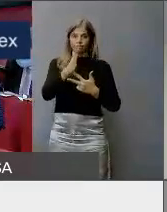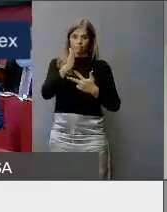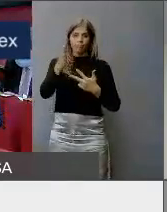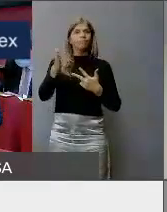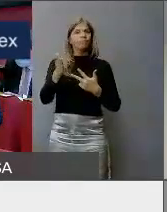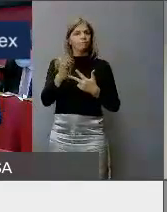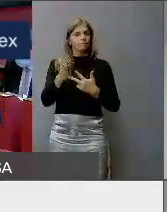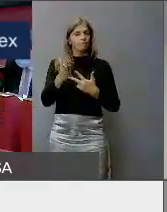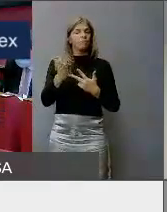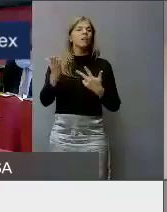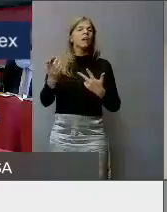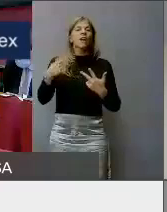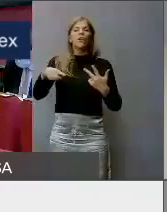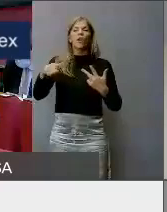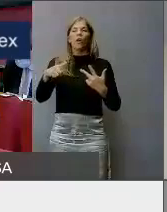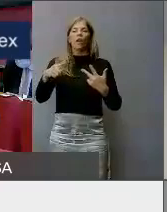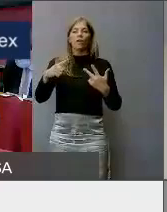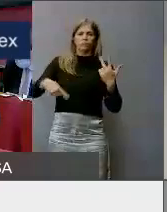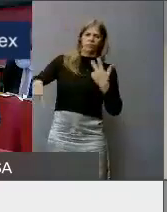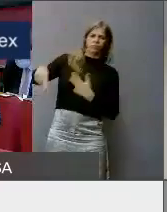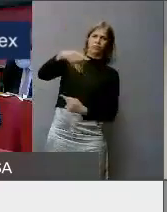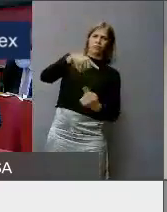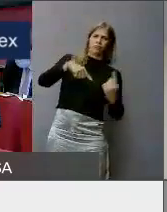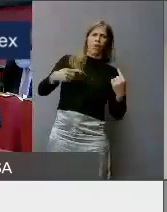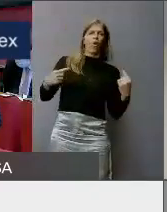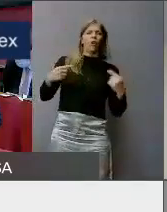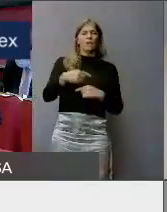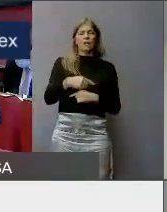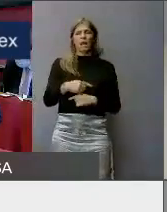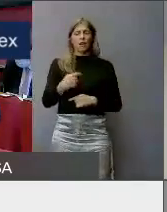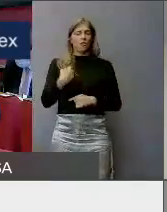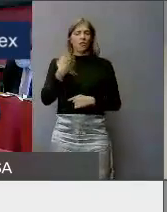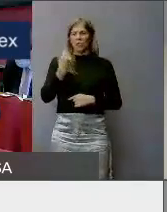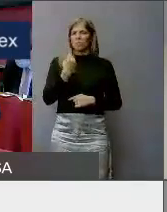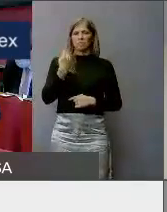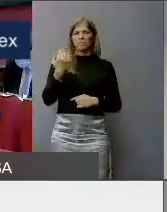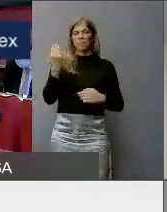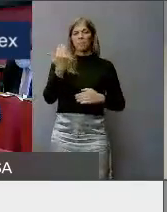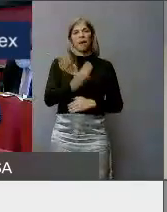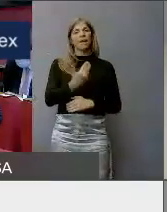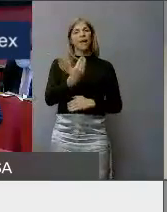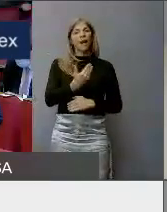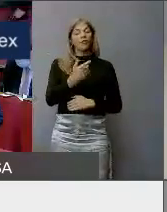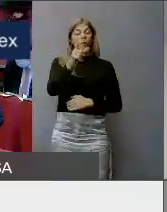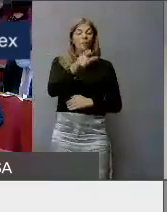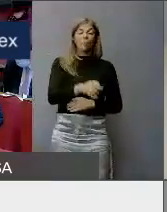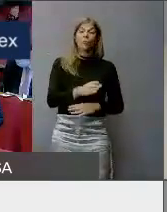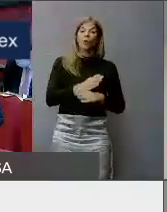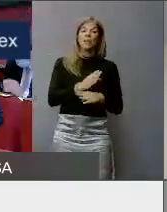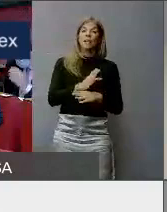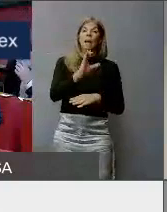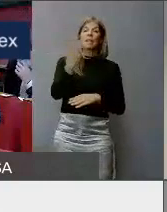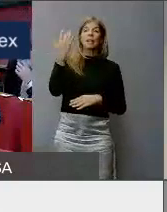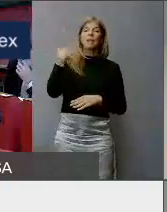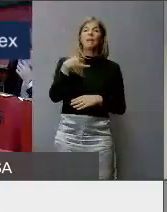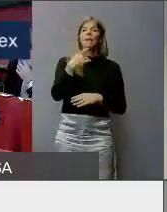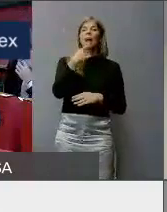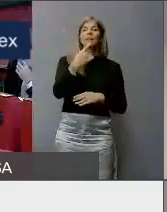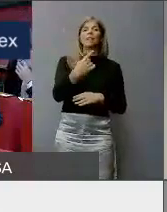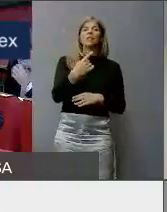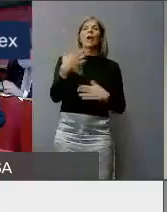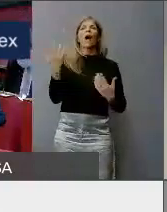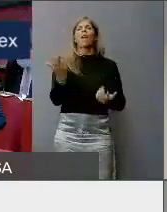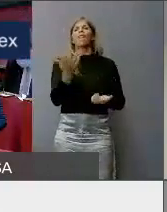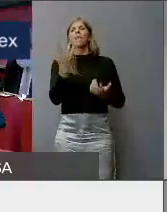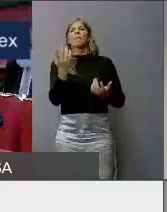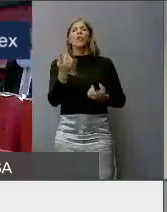un errore perché guardate non è solo come diceva pare consigliere campanella un tema di va va be ma noi